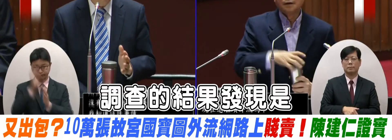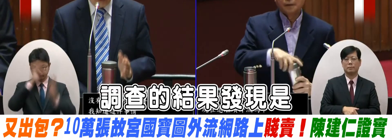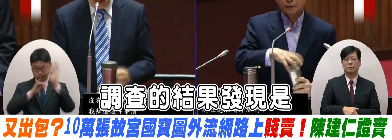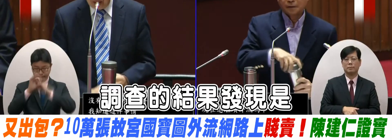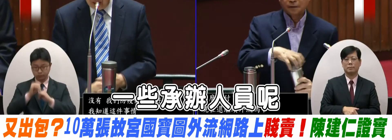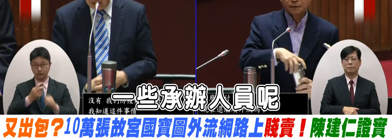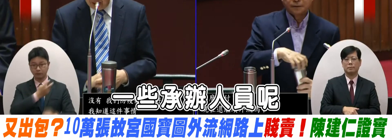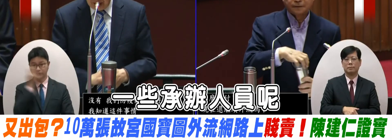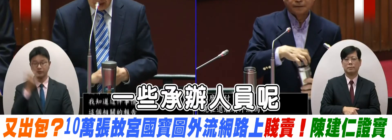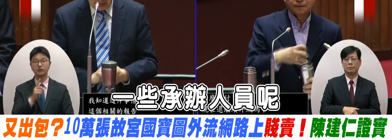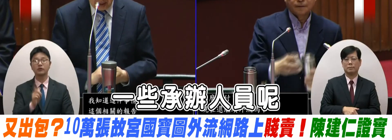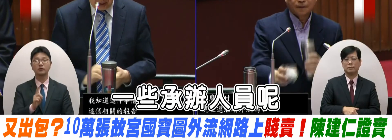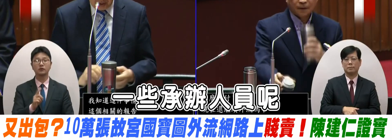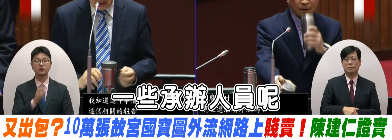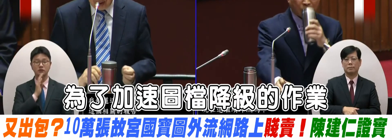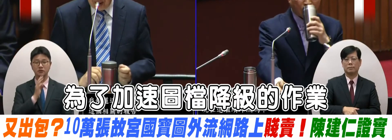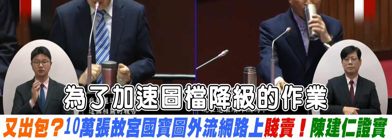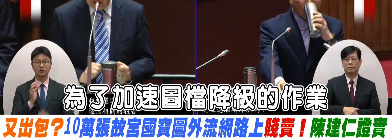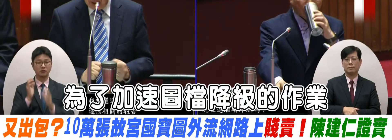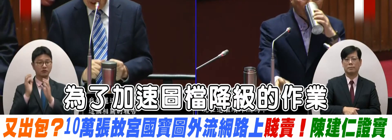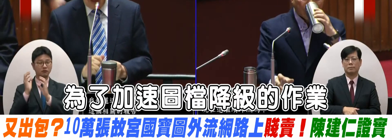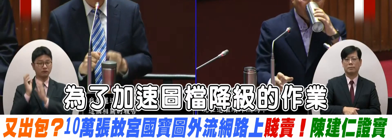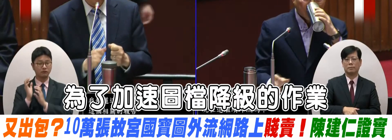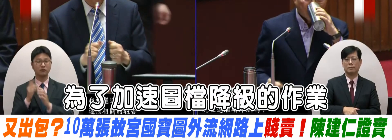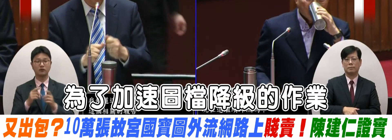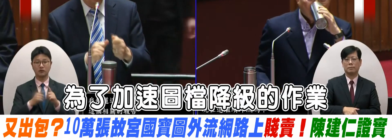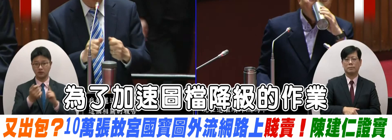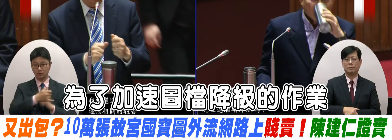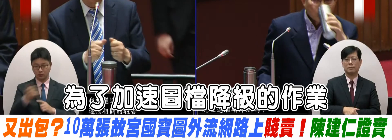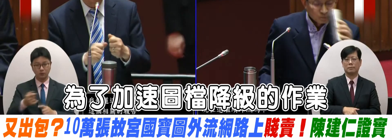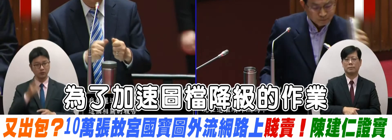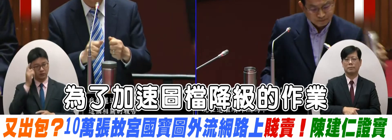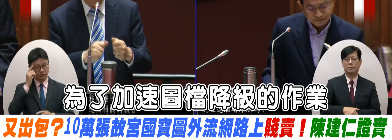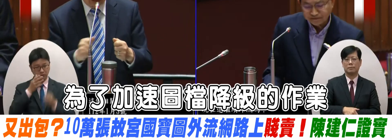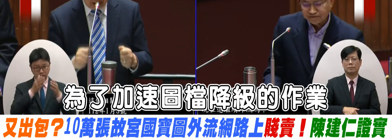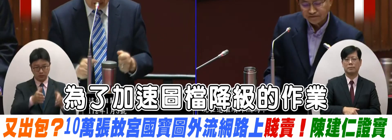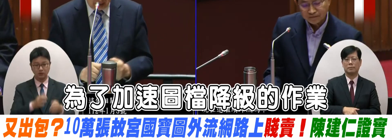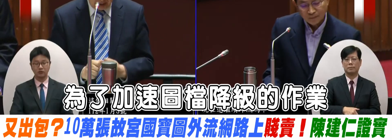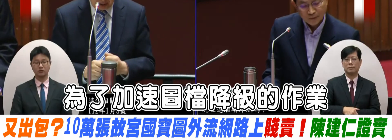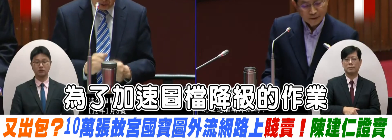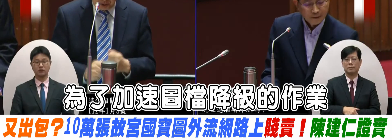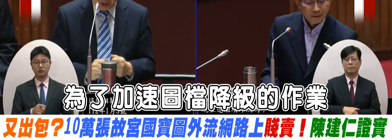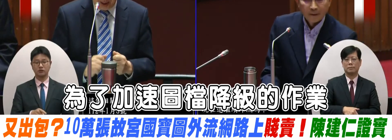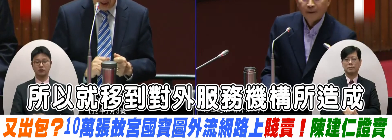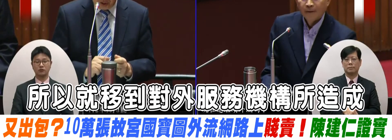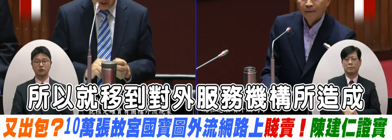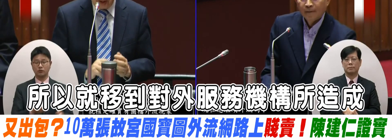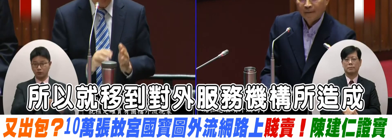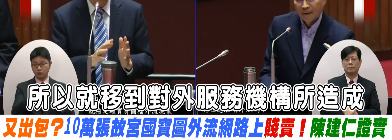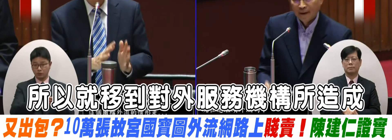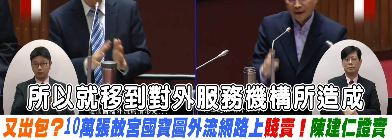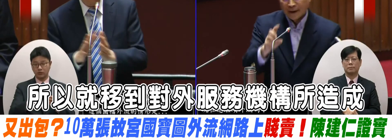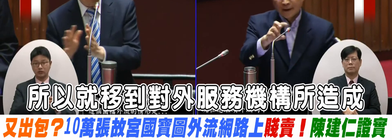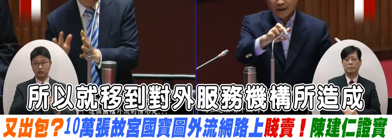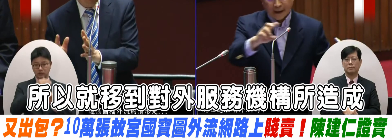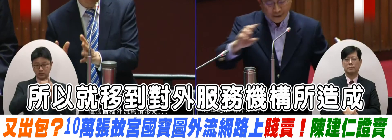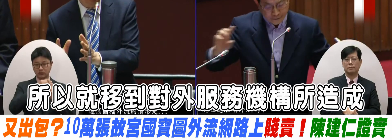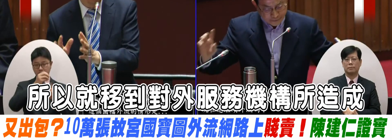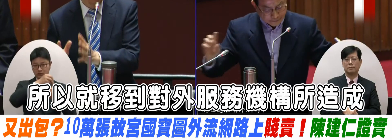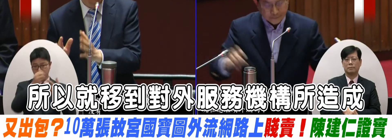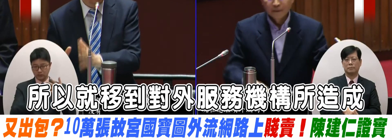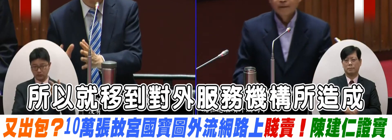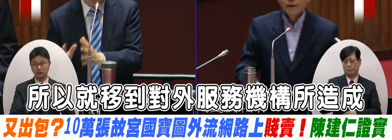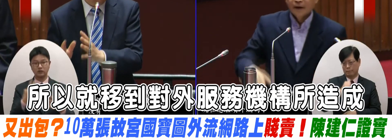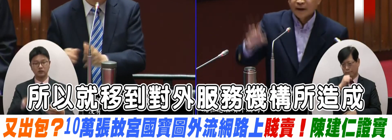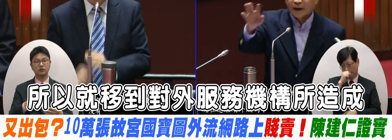结果发现是一些承办人员呢，为了要加速图档的这个降级的这个作业，所以呢就移到对外